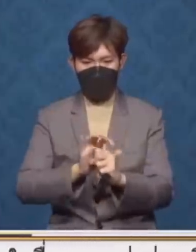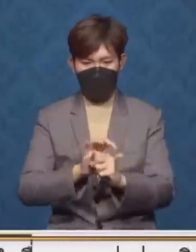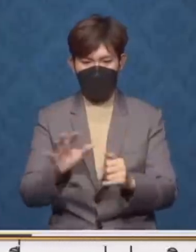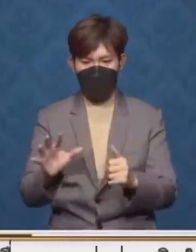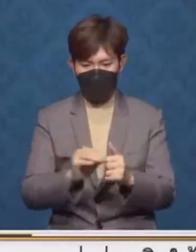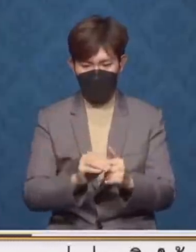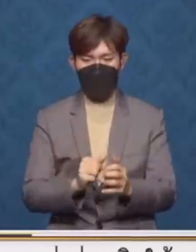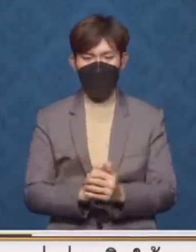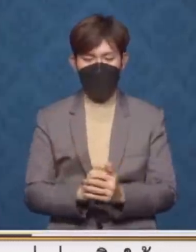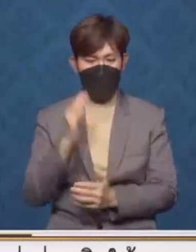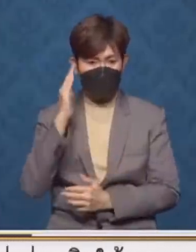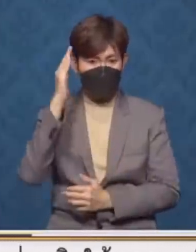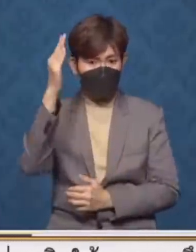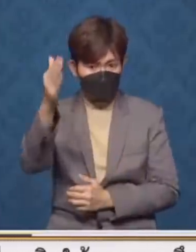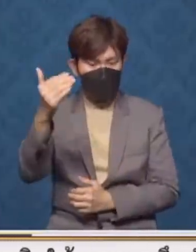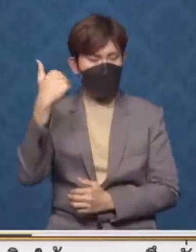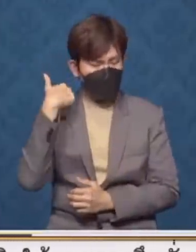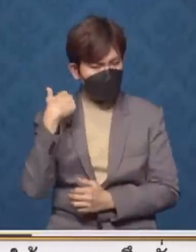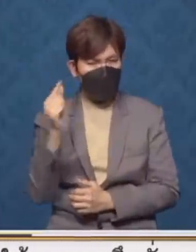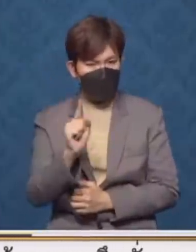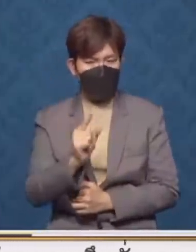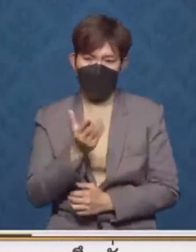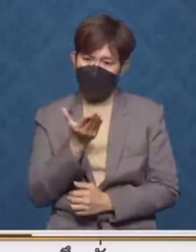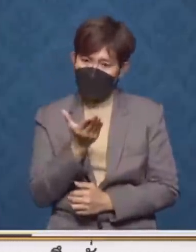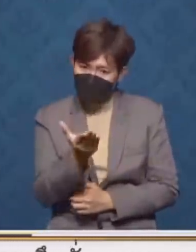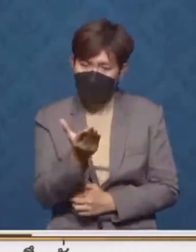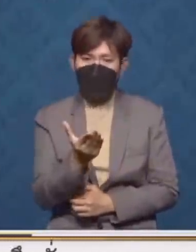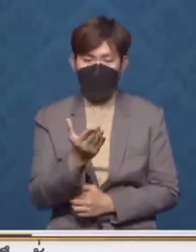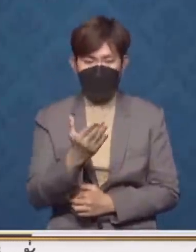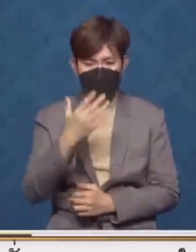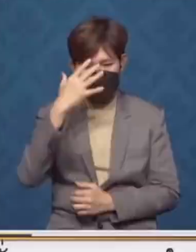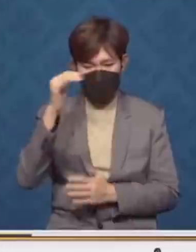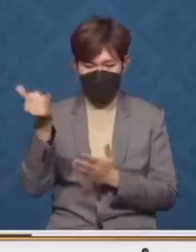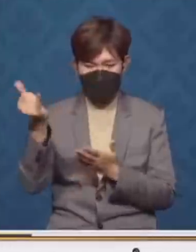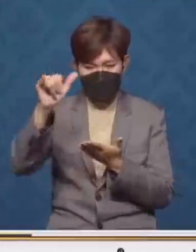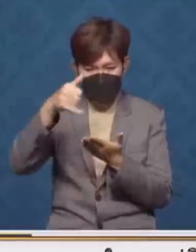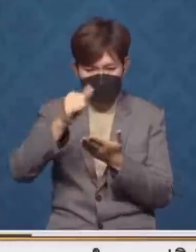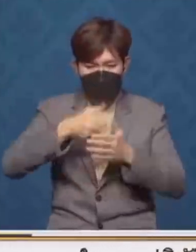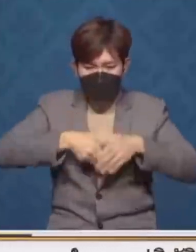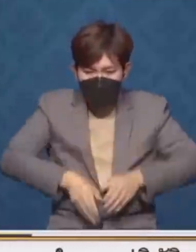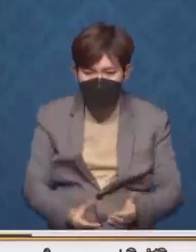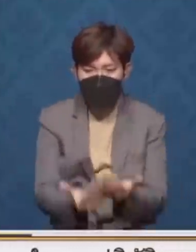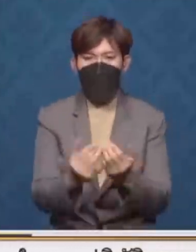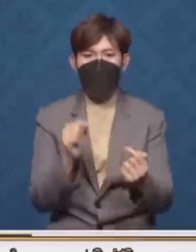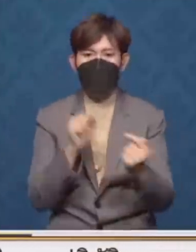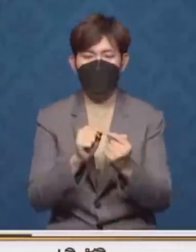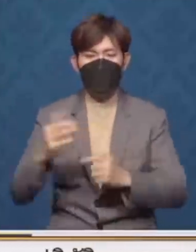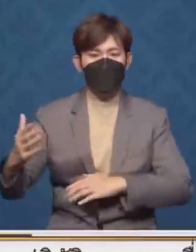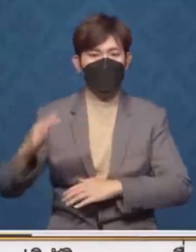ชาติหน้ามีจริงฉันใดค่ะขอให้ท่านอย่าได้มาเกิดในยุคที่มีการทำรัฐประหาร